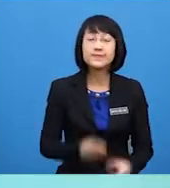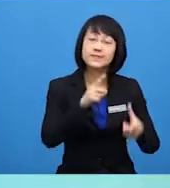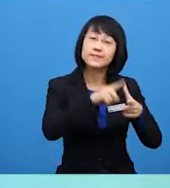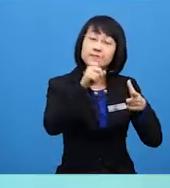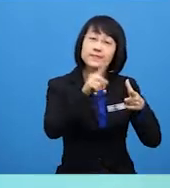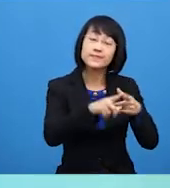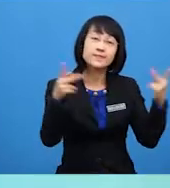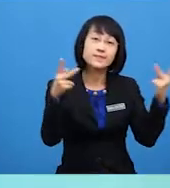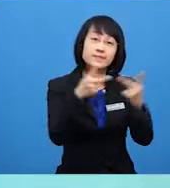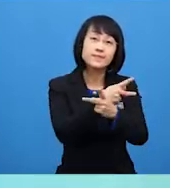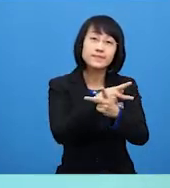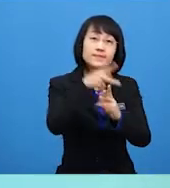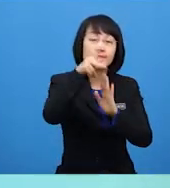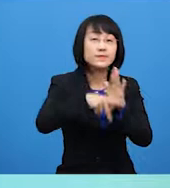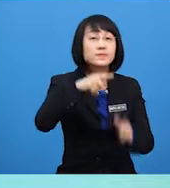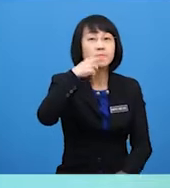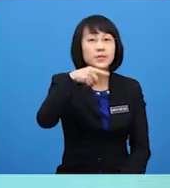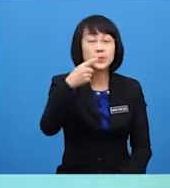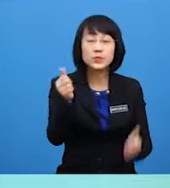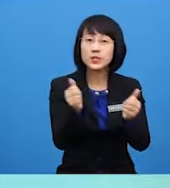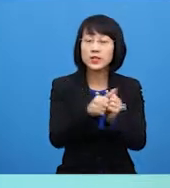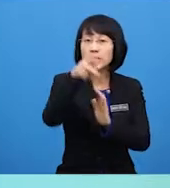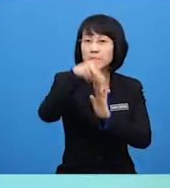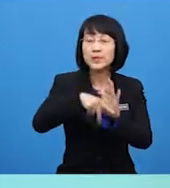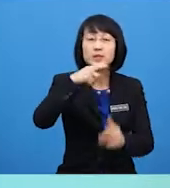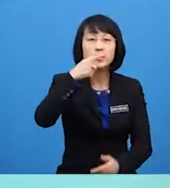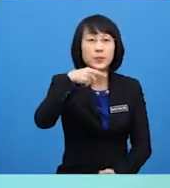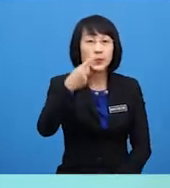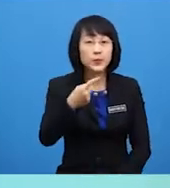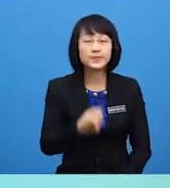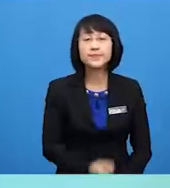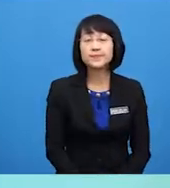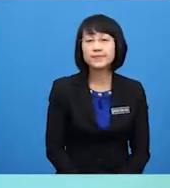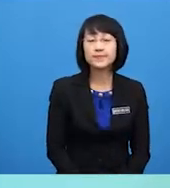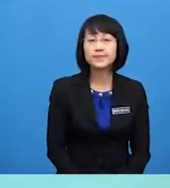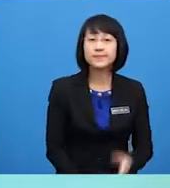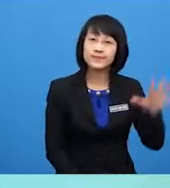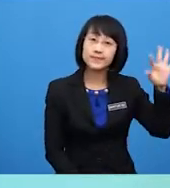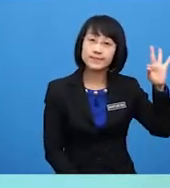Kemudian, darabkan penyebut dengan penyebut, iaitu